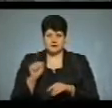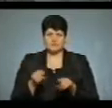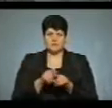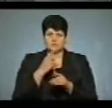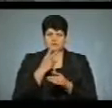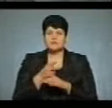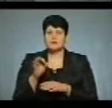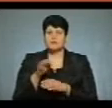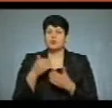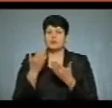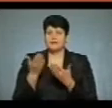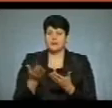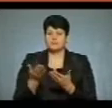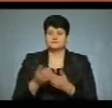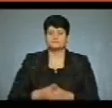про таке.